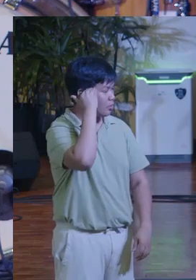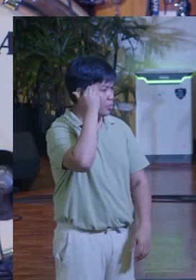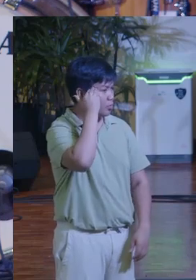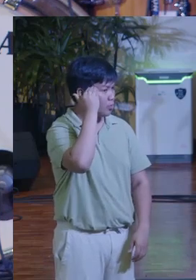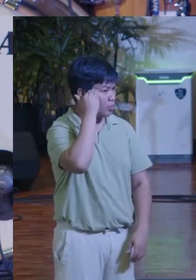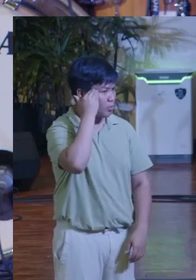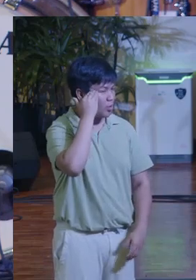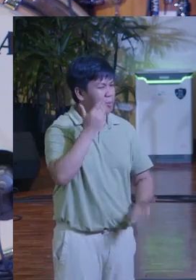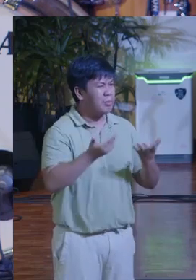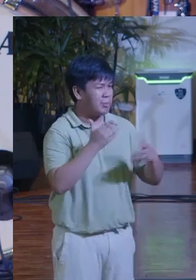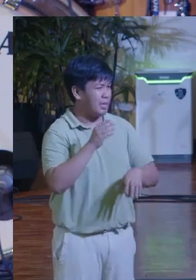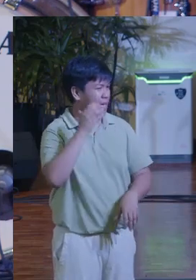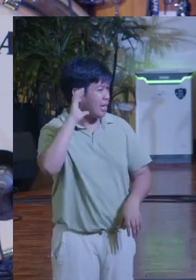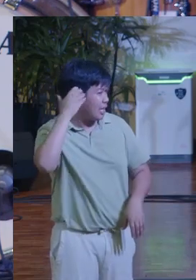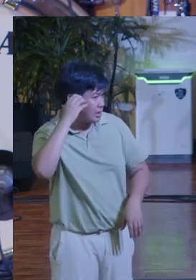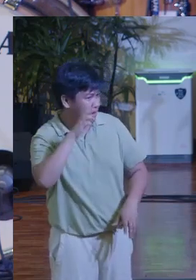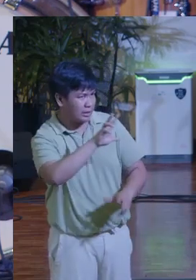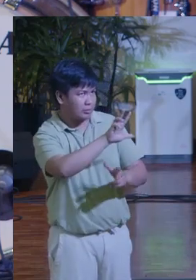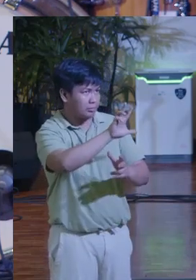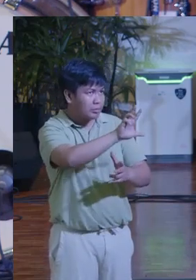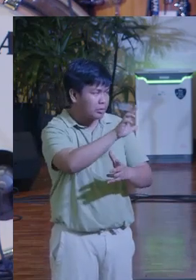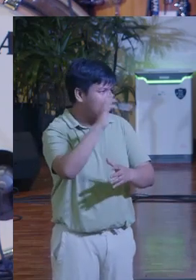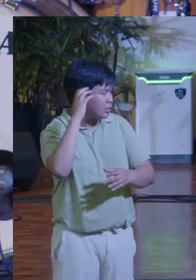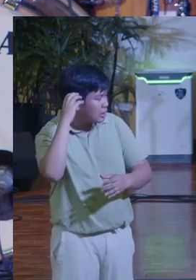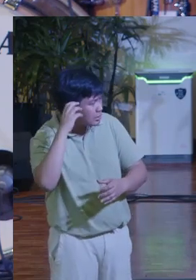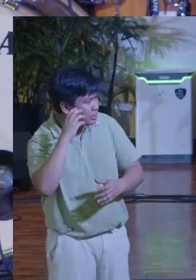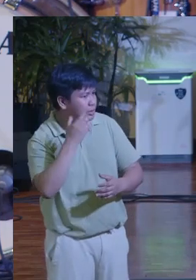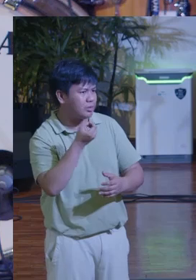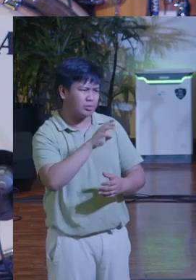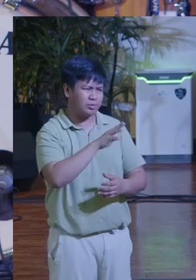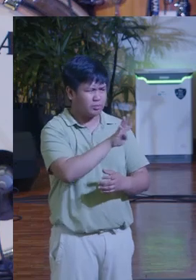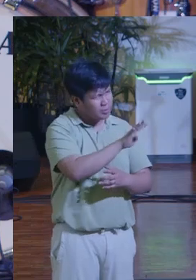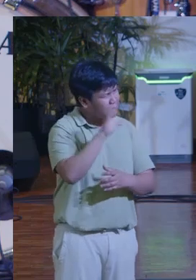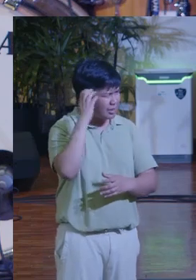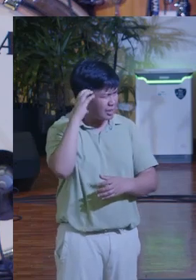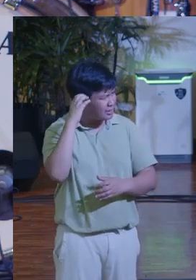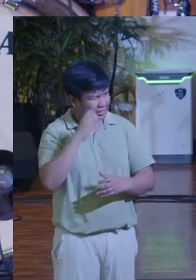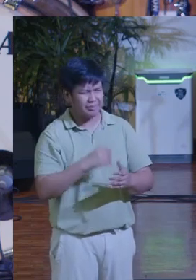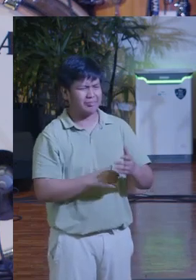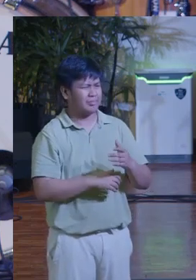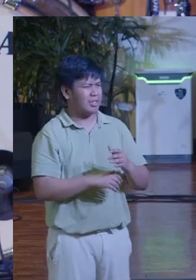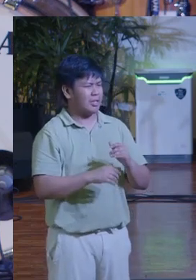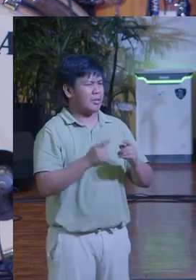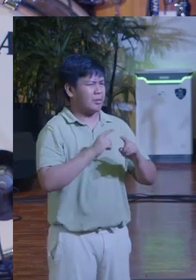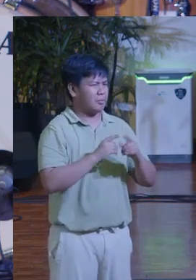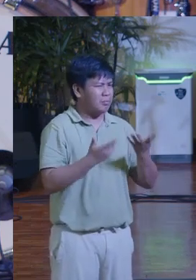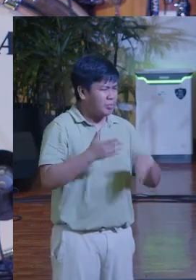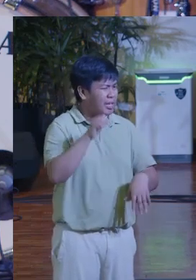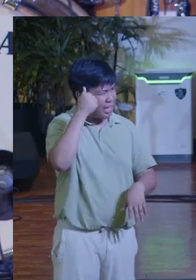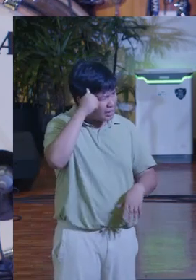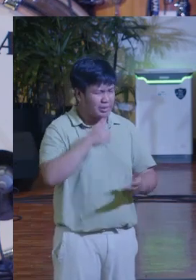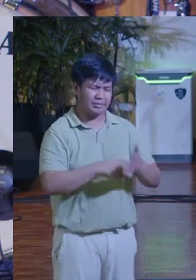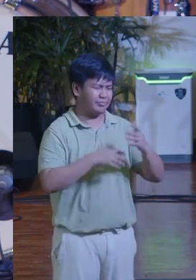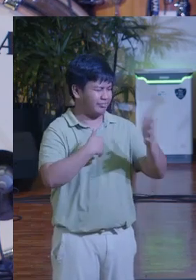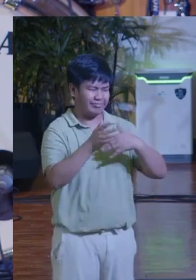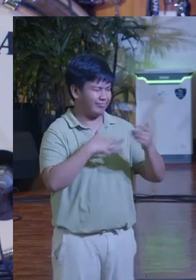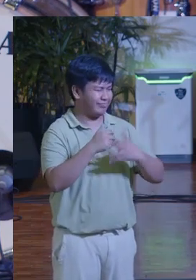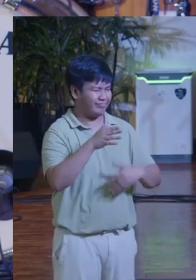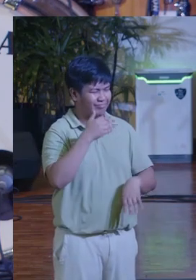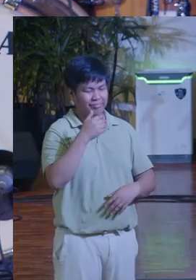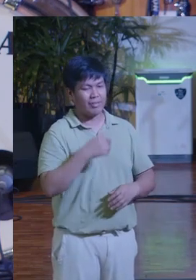din ang agwat mula sa panahon na buhay si Levi at itong panahon na buhay si